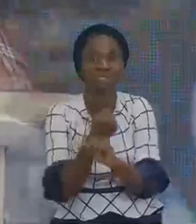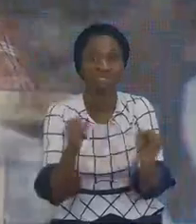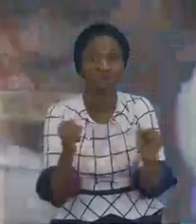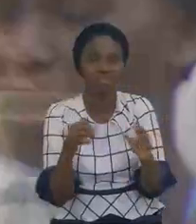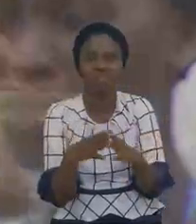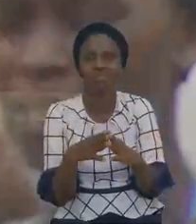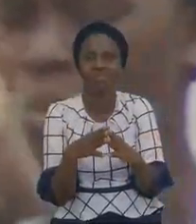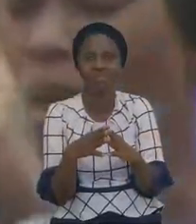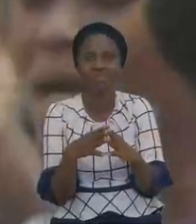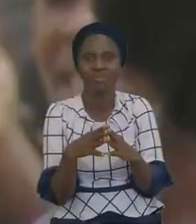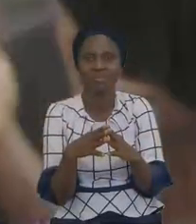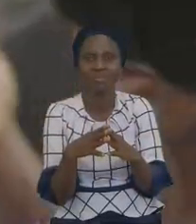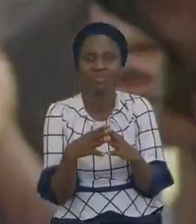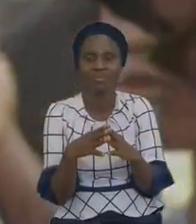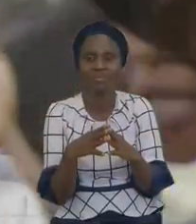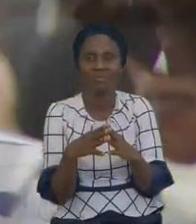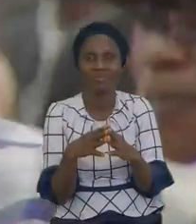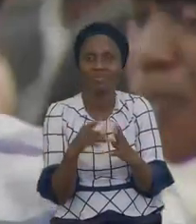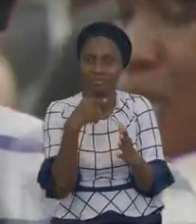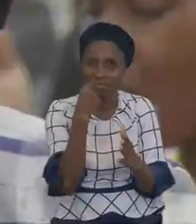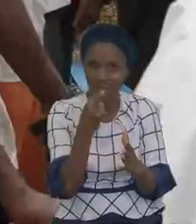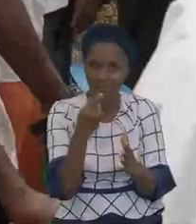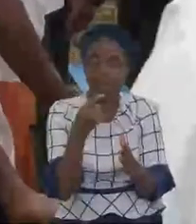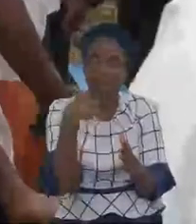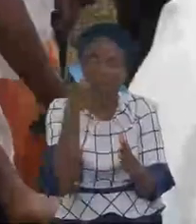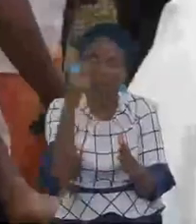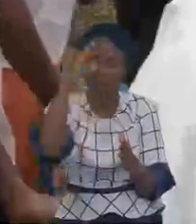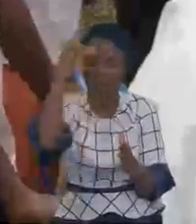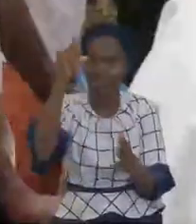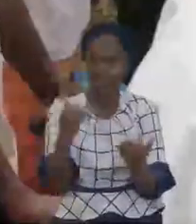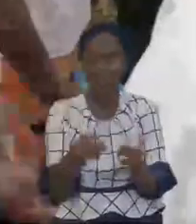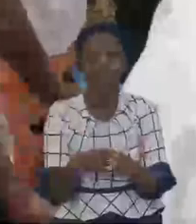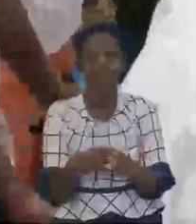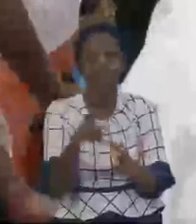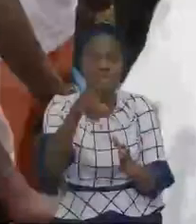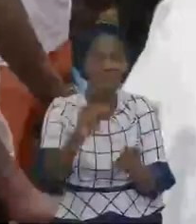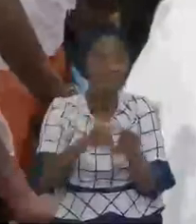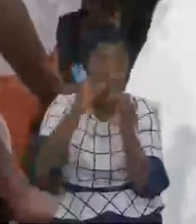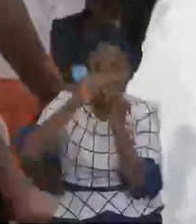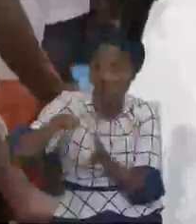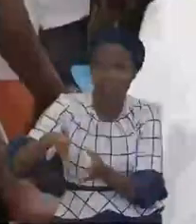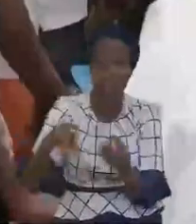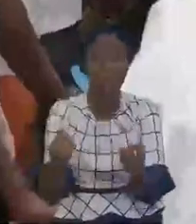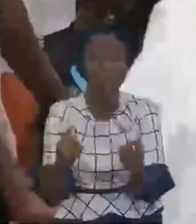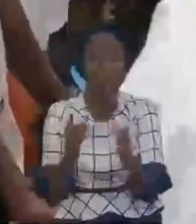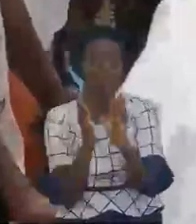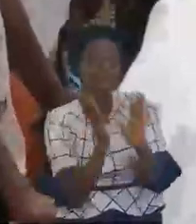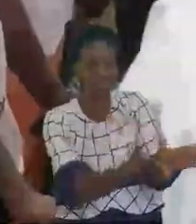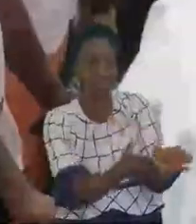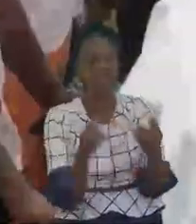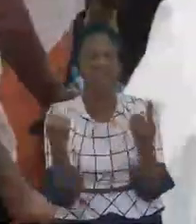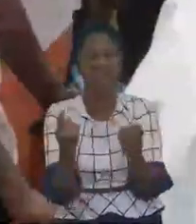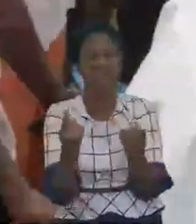parle au Seigneur. Tu dois abandonner tes péchés, Tu dois abandonner